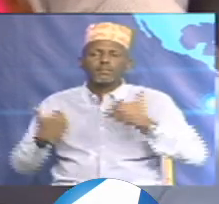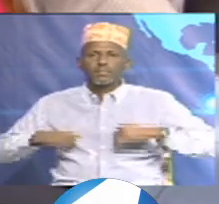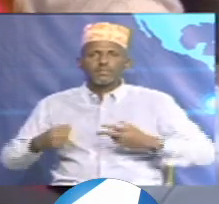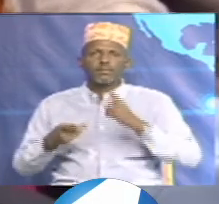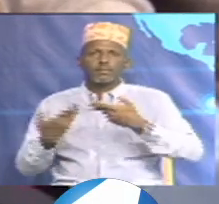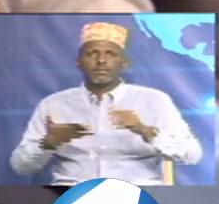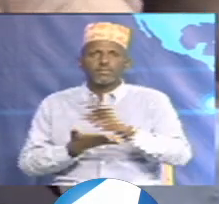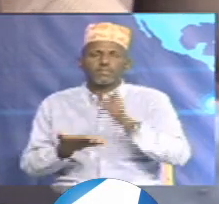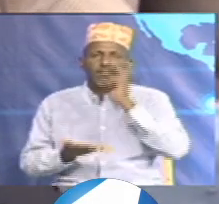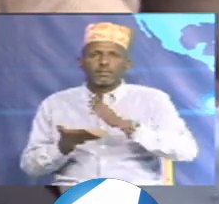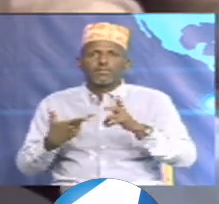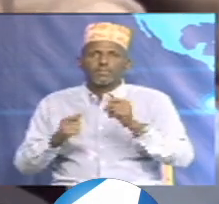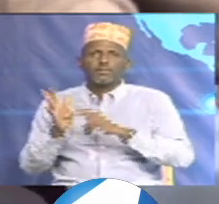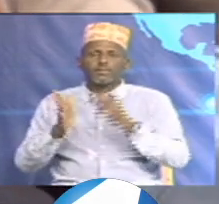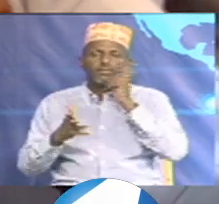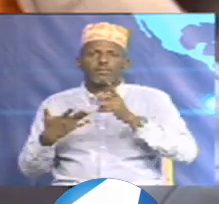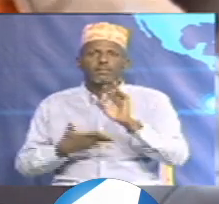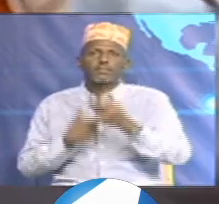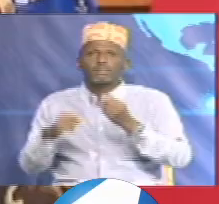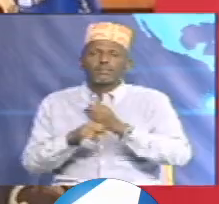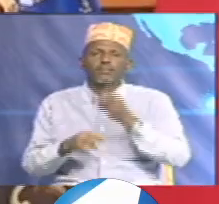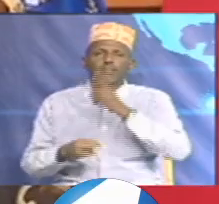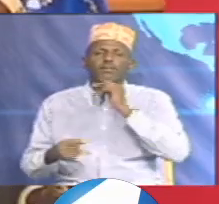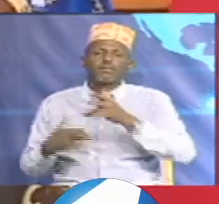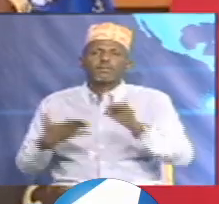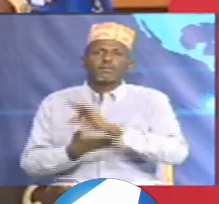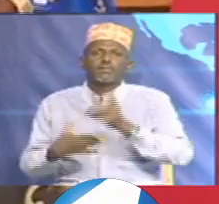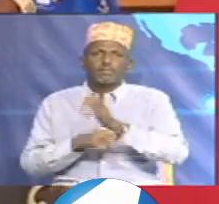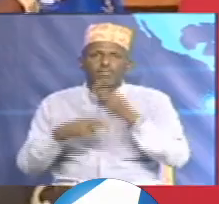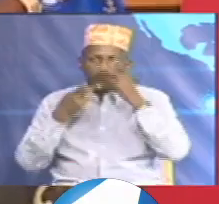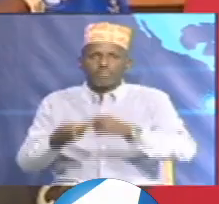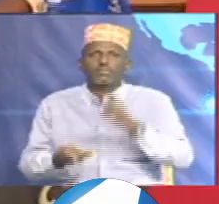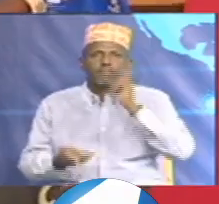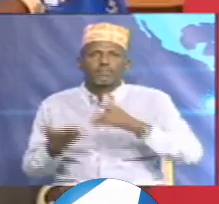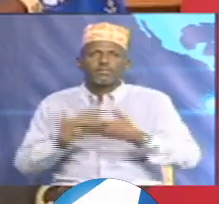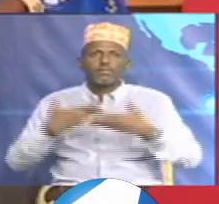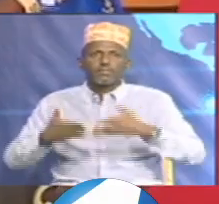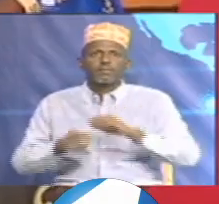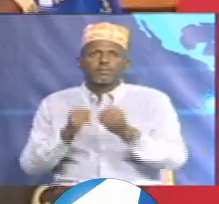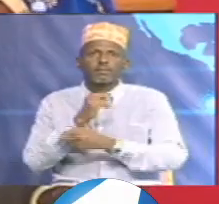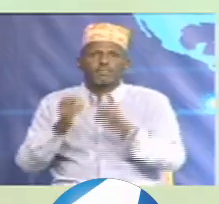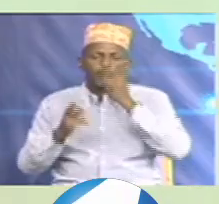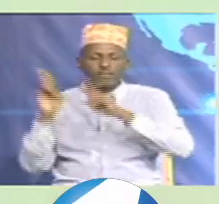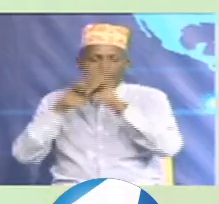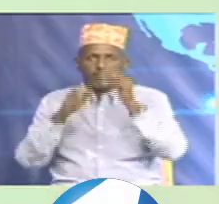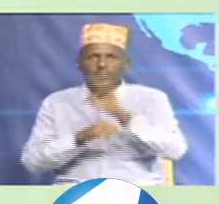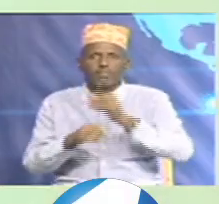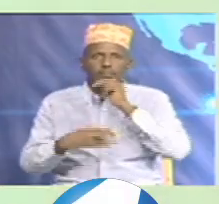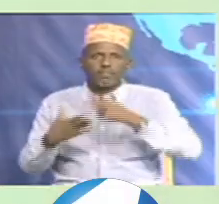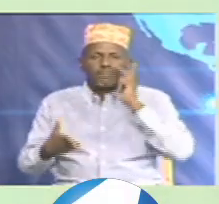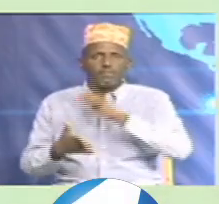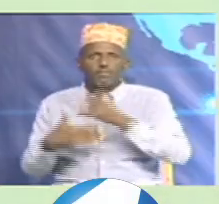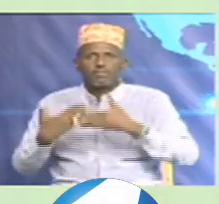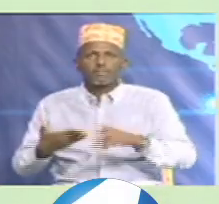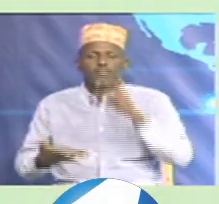qui incarne la plus belle des promesses. Nous sommes la promesse d'avenir pour cette nation. Nous sommes cette jeunesse forte, universelle, intemporelle, déterminée